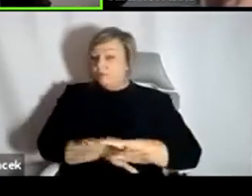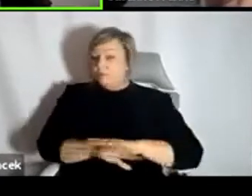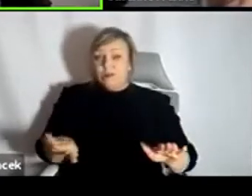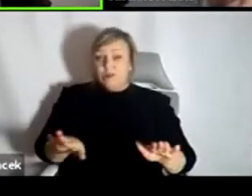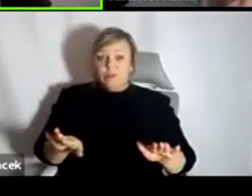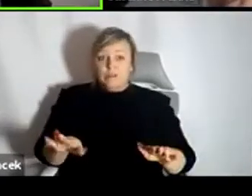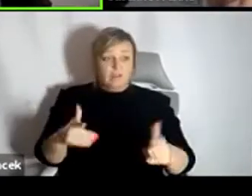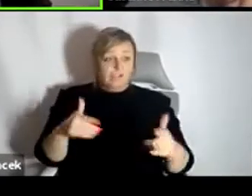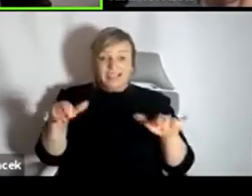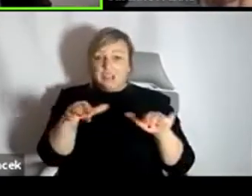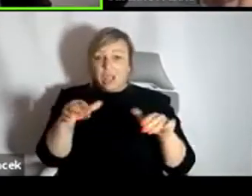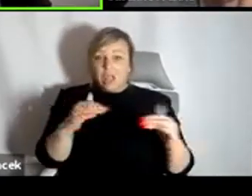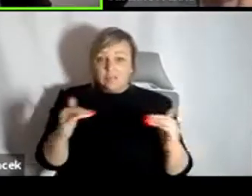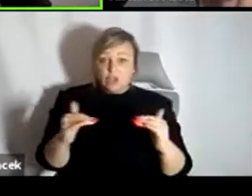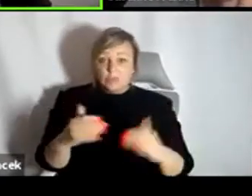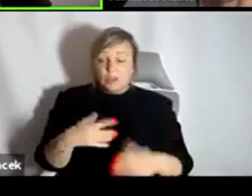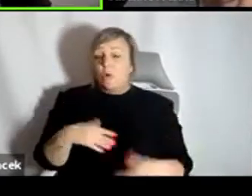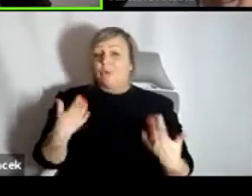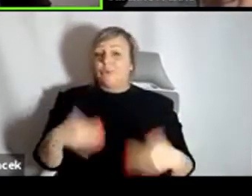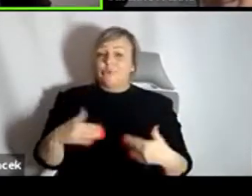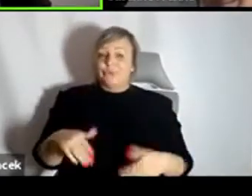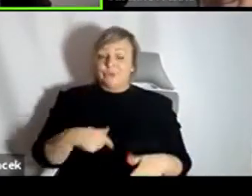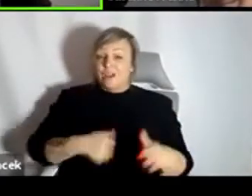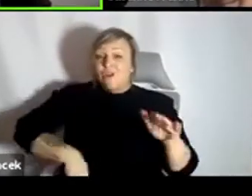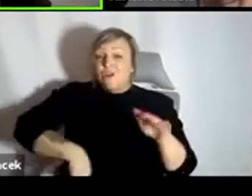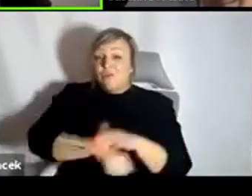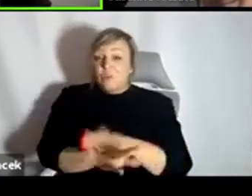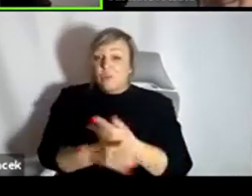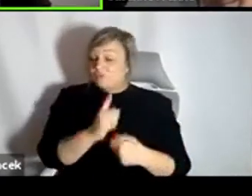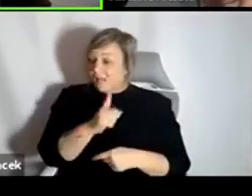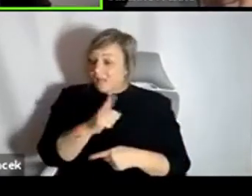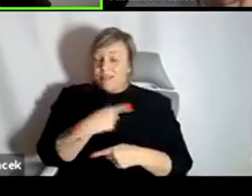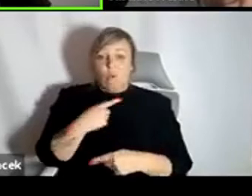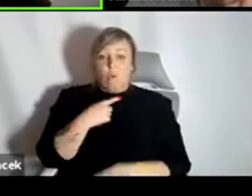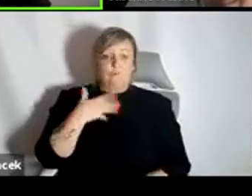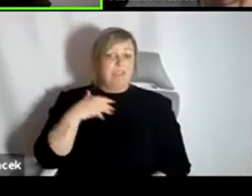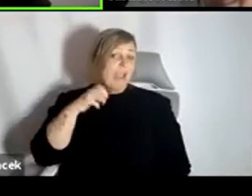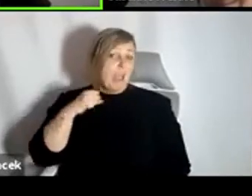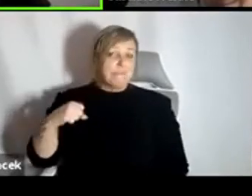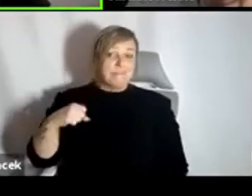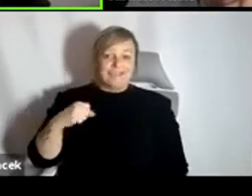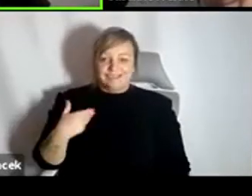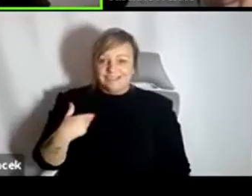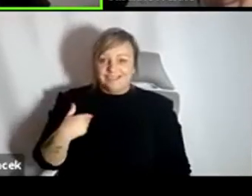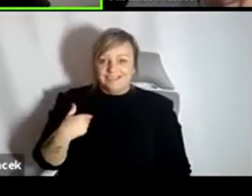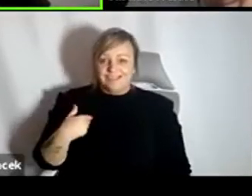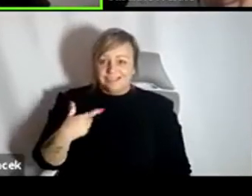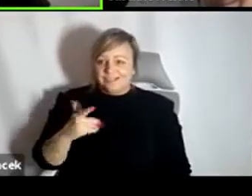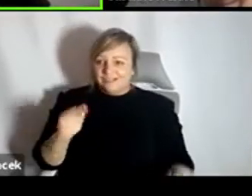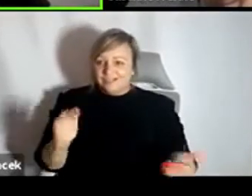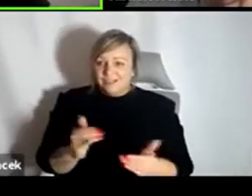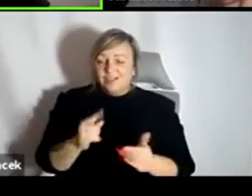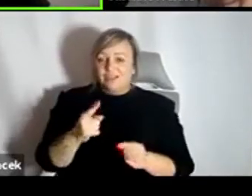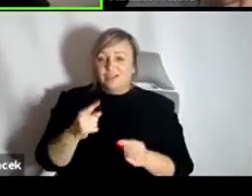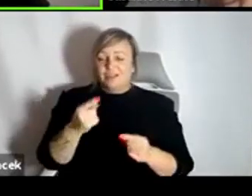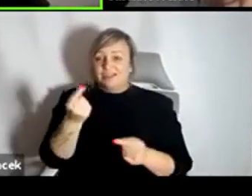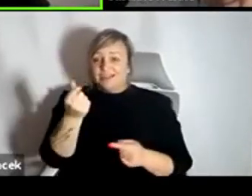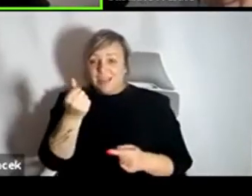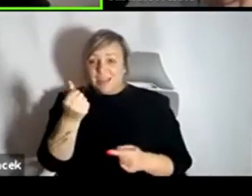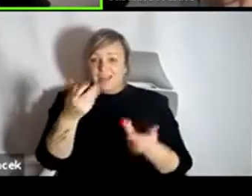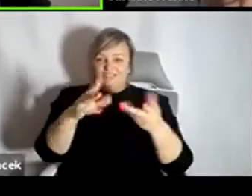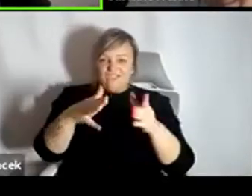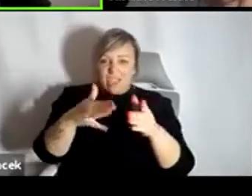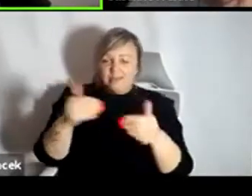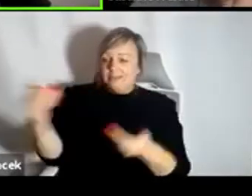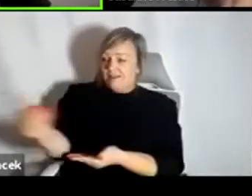Geisterspielen, wie abhängig auch der Fußball sich von dem kurzfristigen Geschäft und dem Spieltagsgeschäft und den TV-Einnahmen dann gemacht